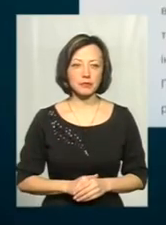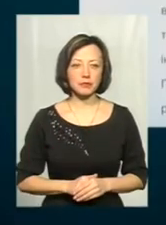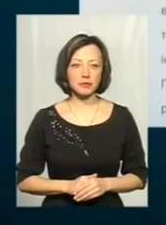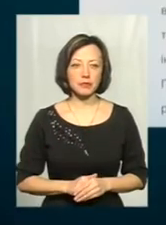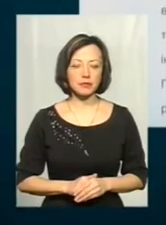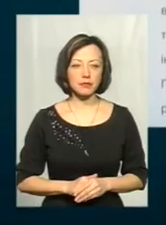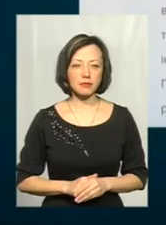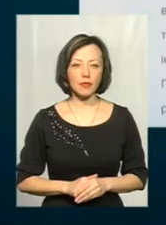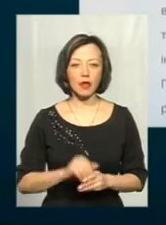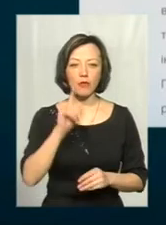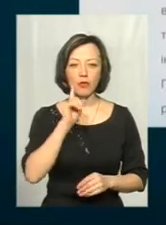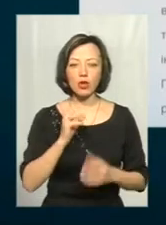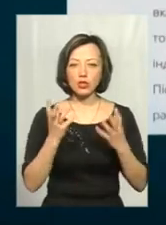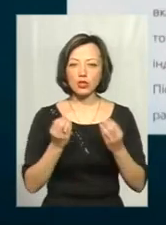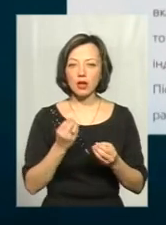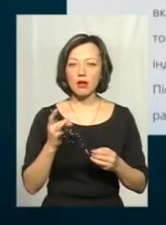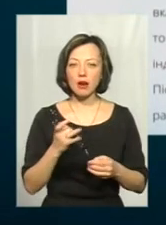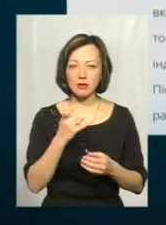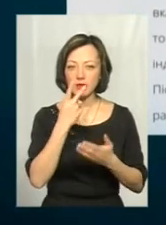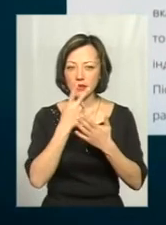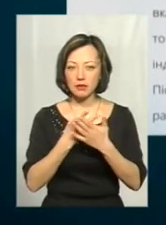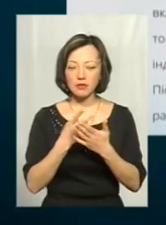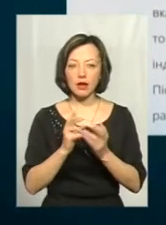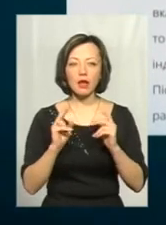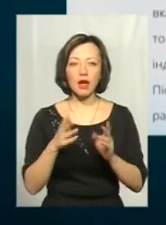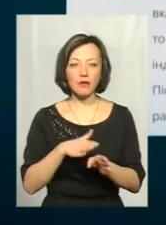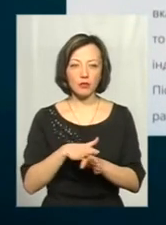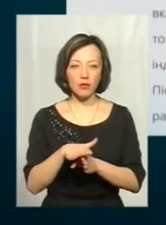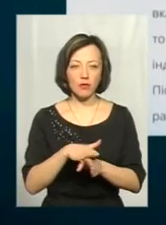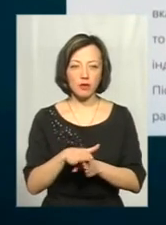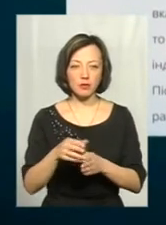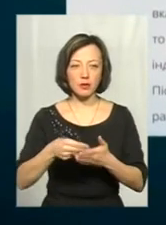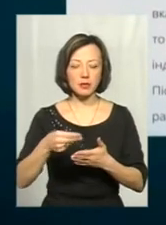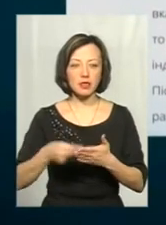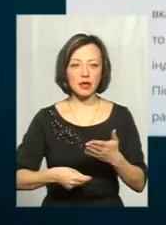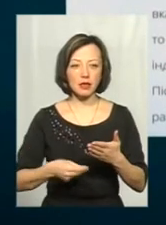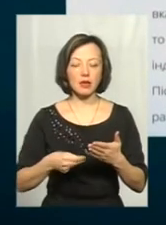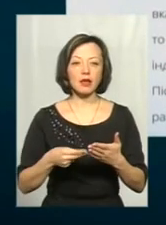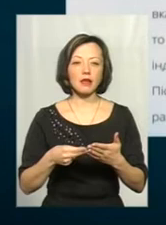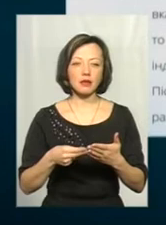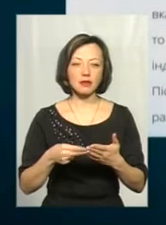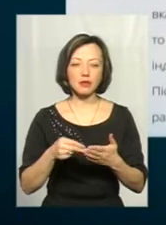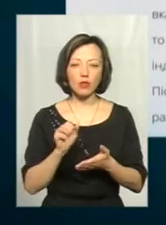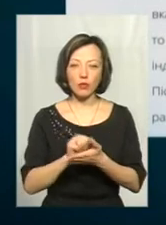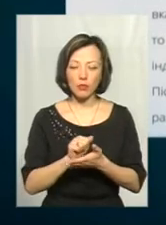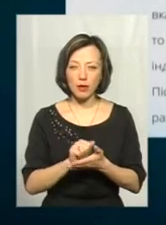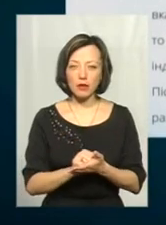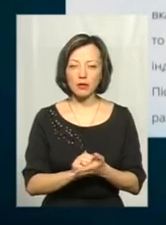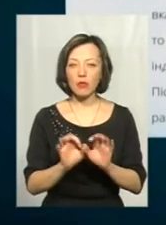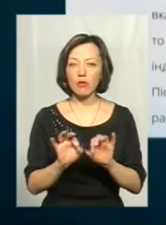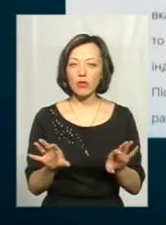поки глядачі ще раз нагадують собі, як буде відбуватись підписання декларацій, поясніть,